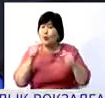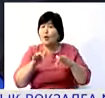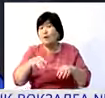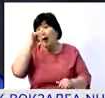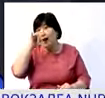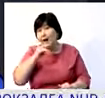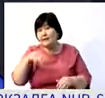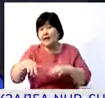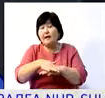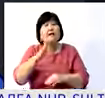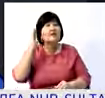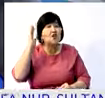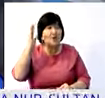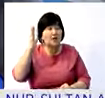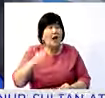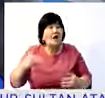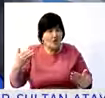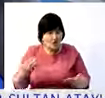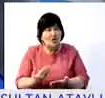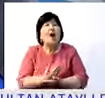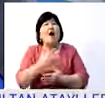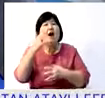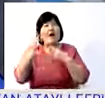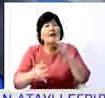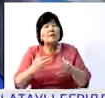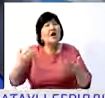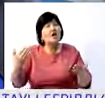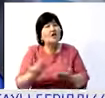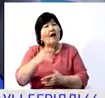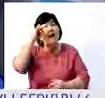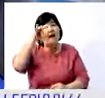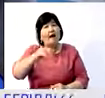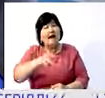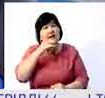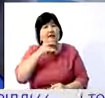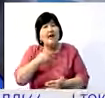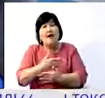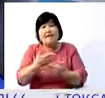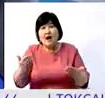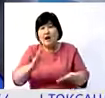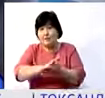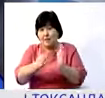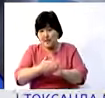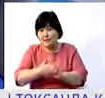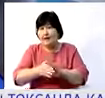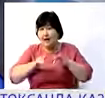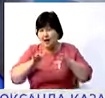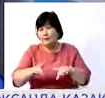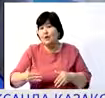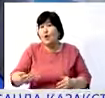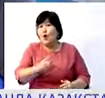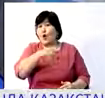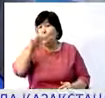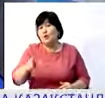Қазақстан халқы келешекте жаңа әлемдегі жаңа Қазақстанның форматын қалыптастыратын үміткерді сайлай